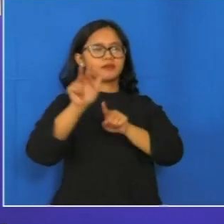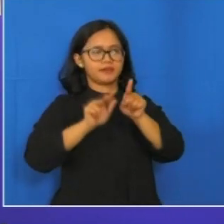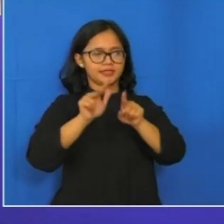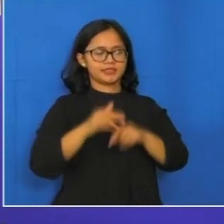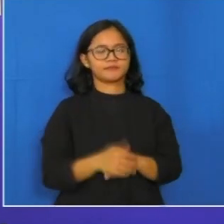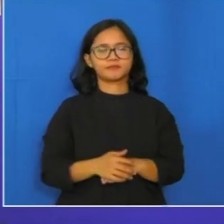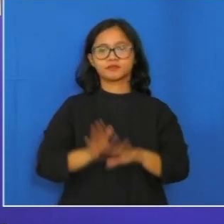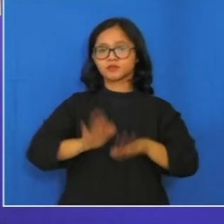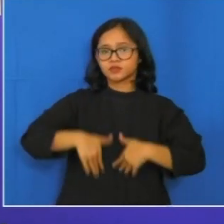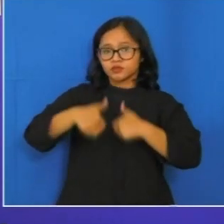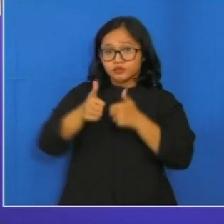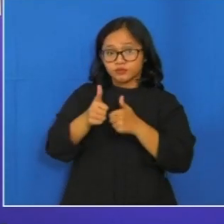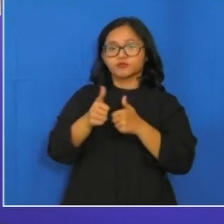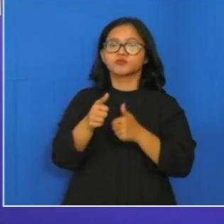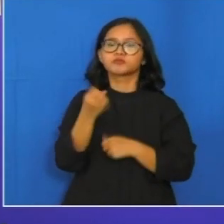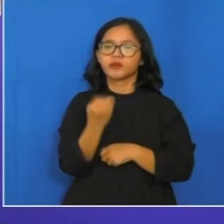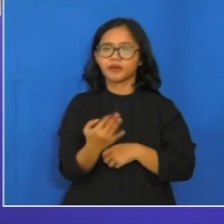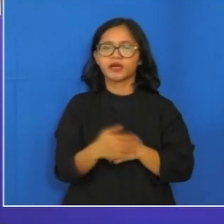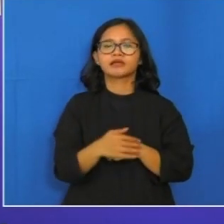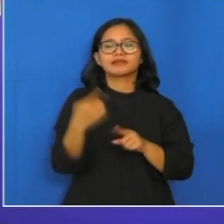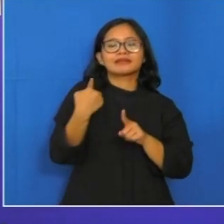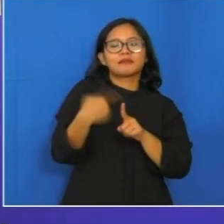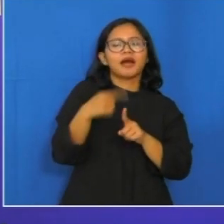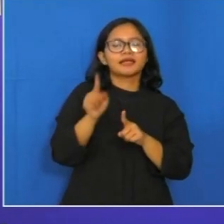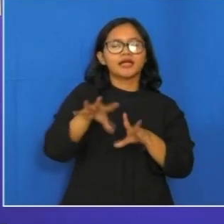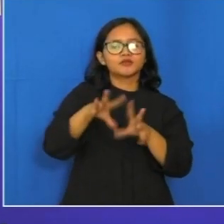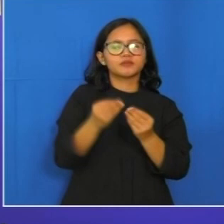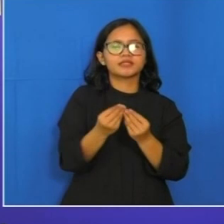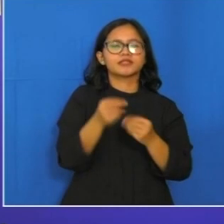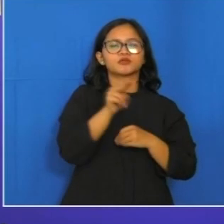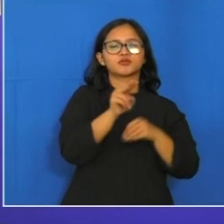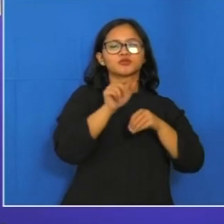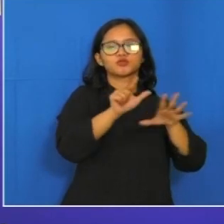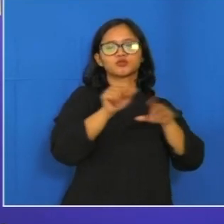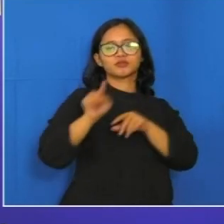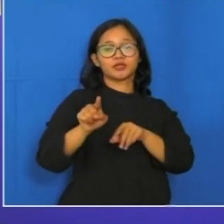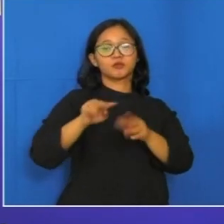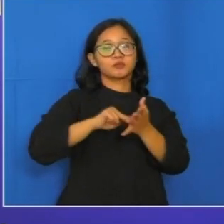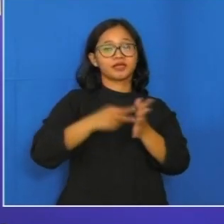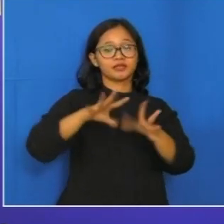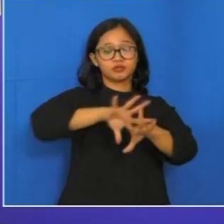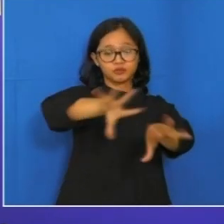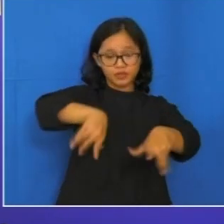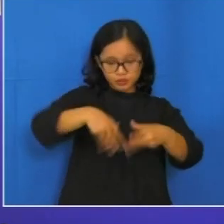sembuh bertambah 71 orang sehingga akumulasinya menjadi